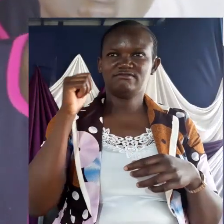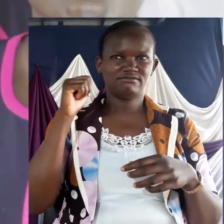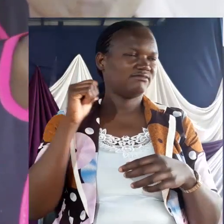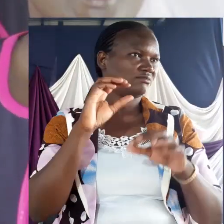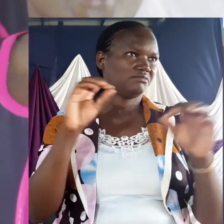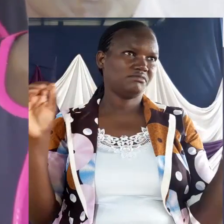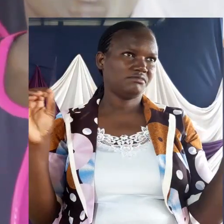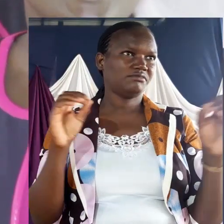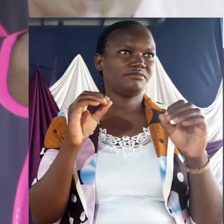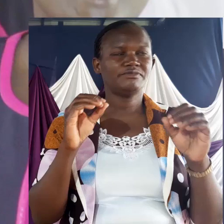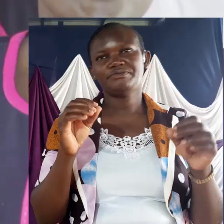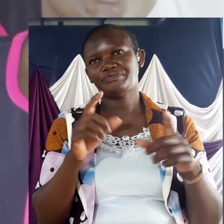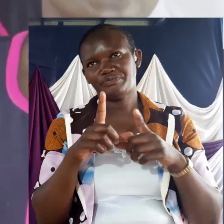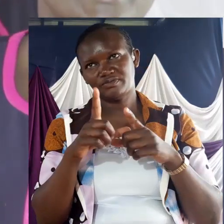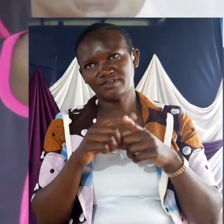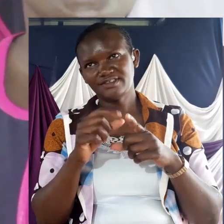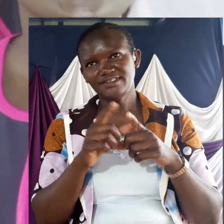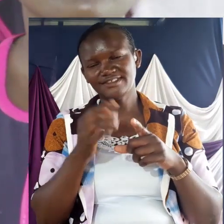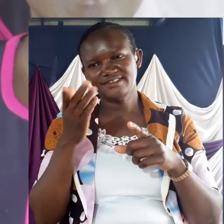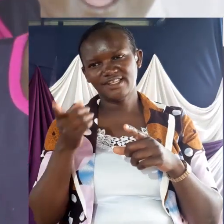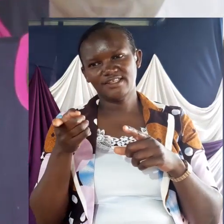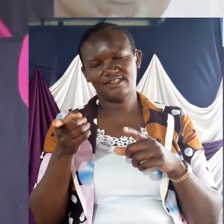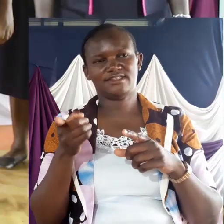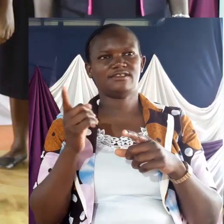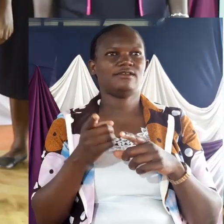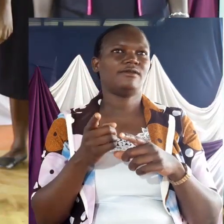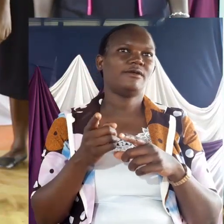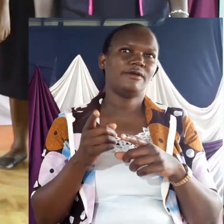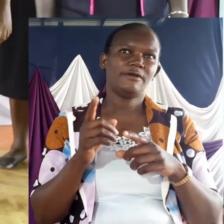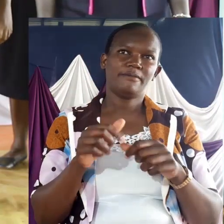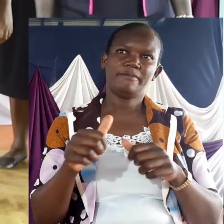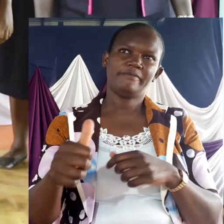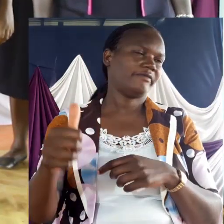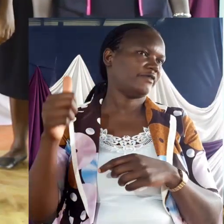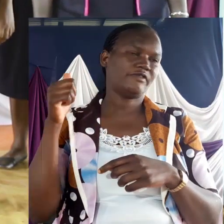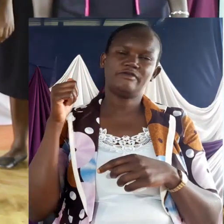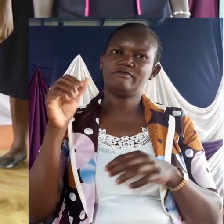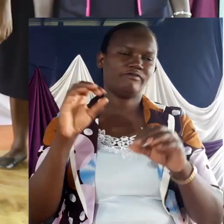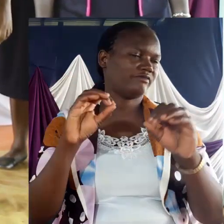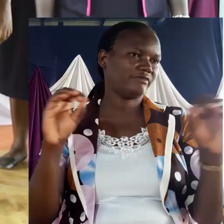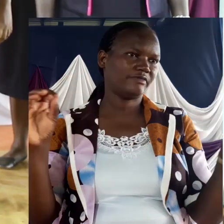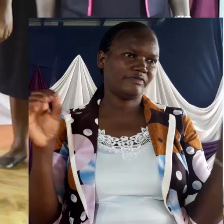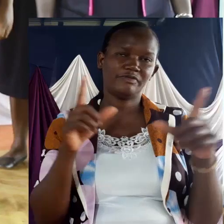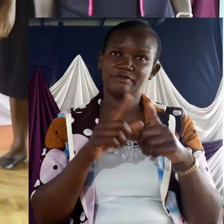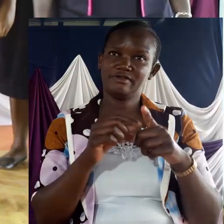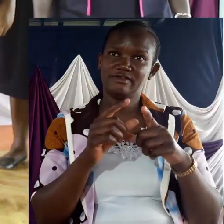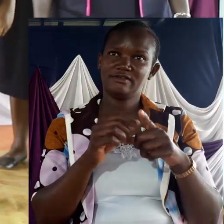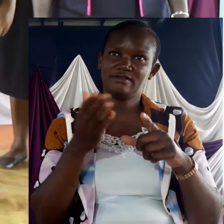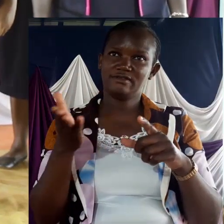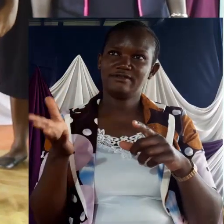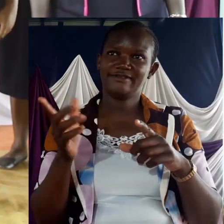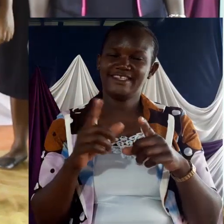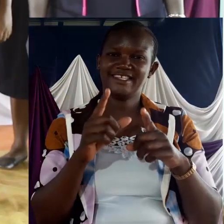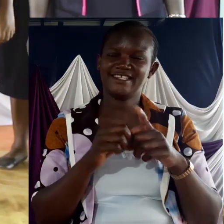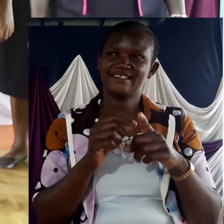Mungu. Neno hili, neno lenye uzima. Sikata neno. Neno